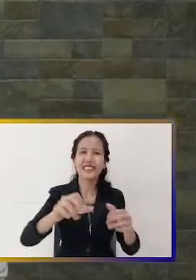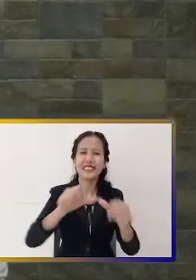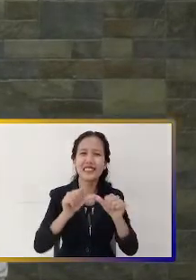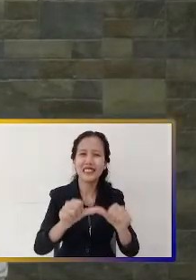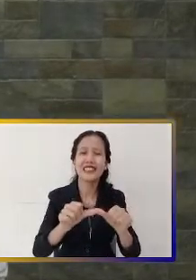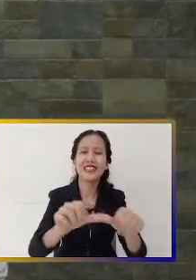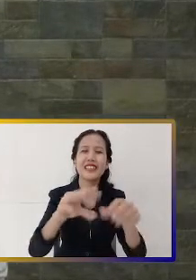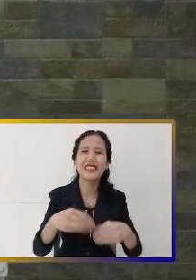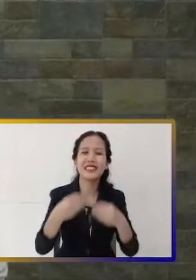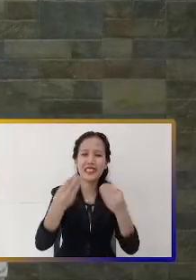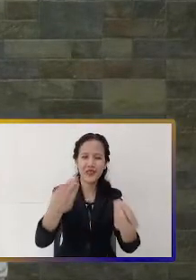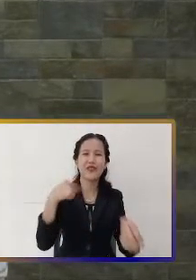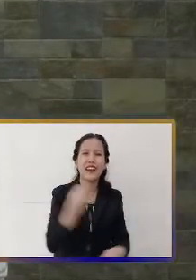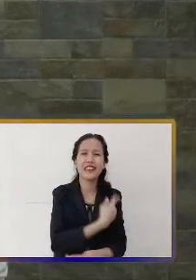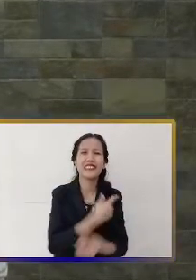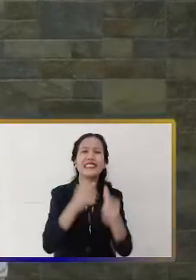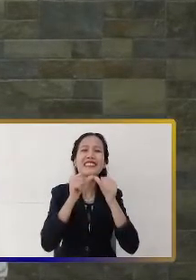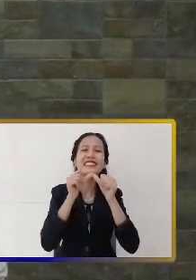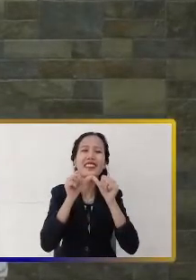freebies.